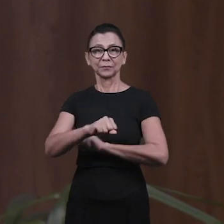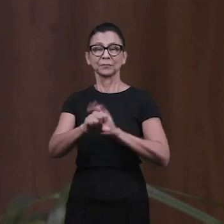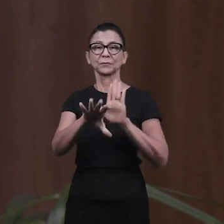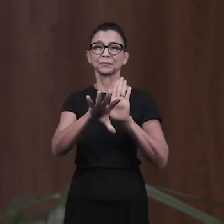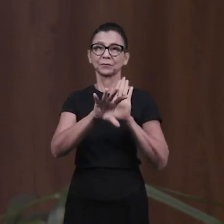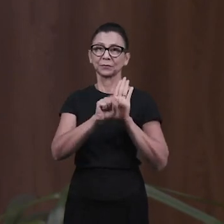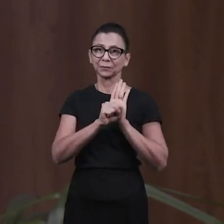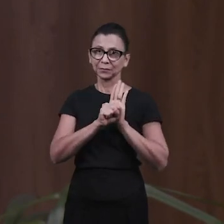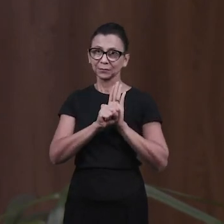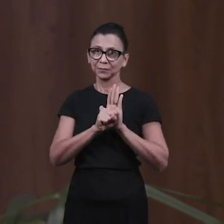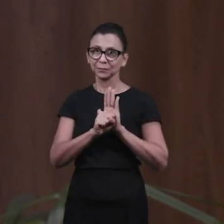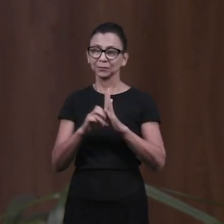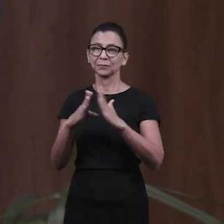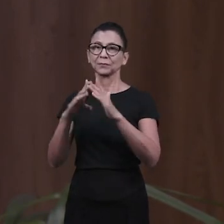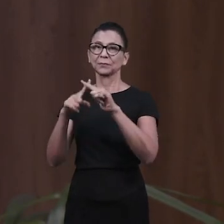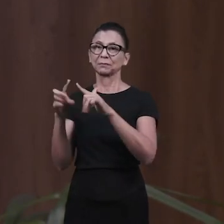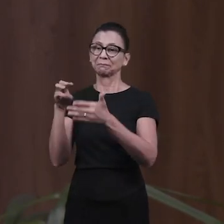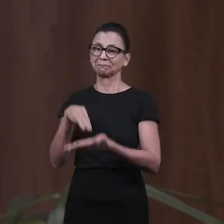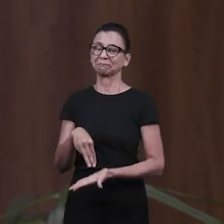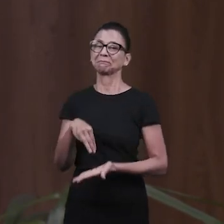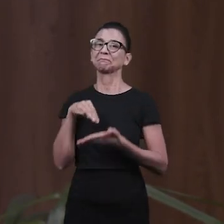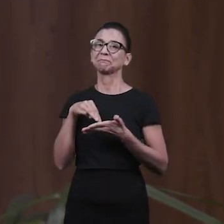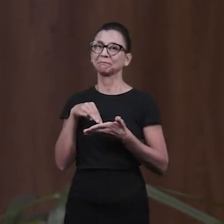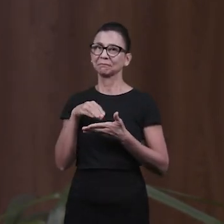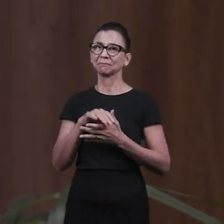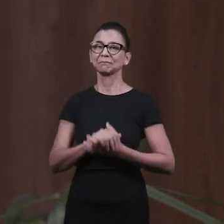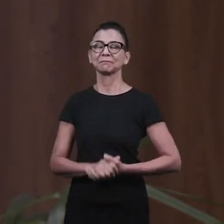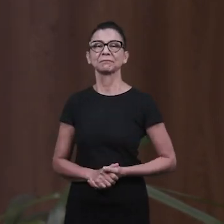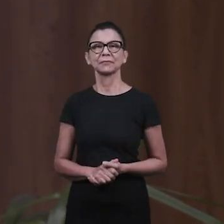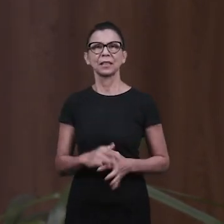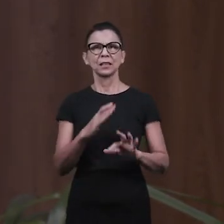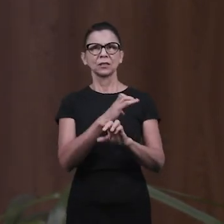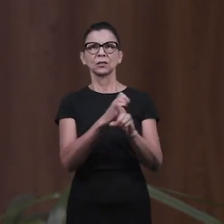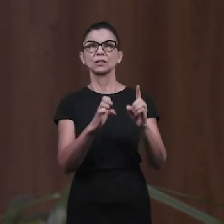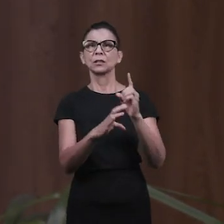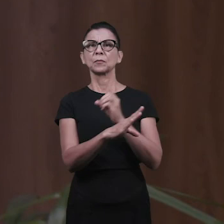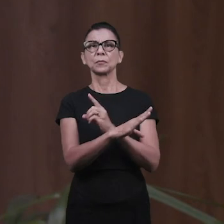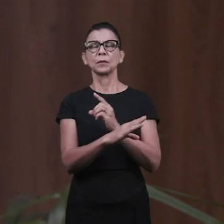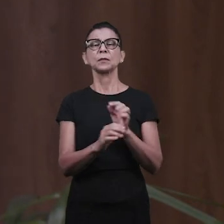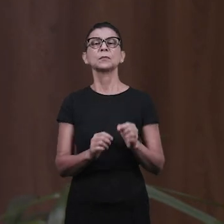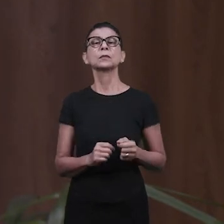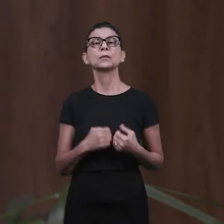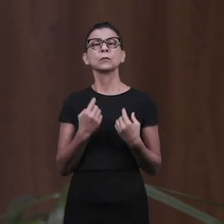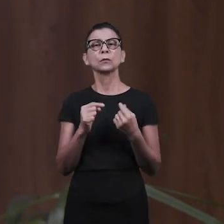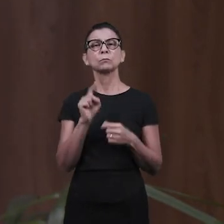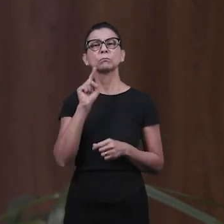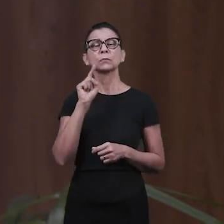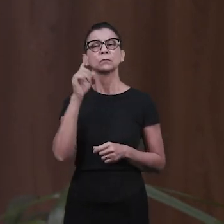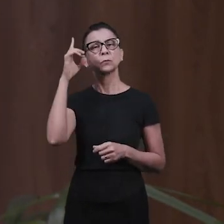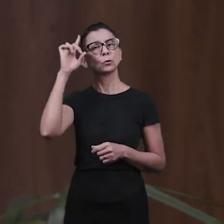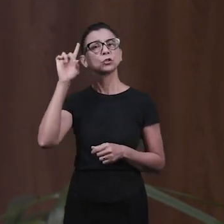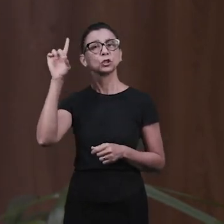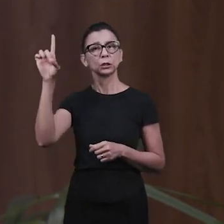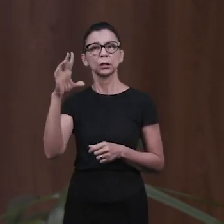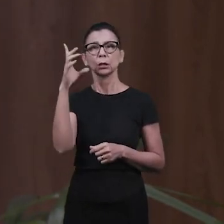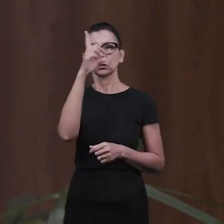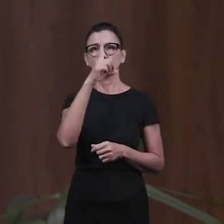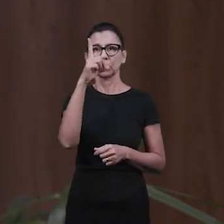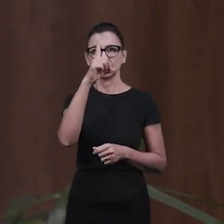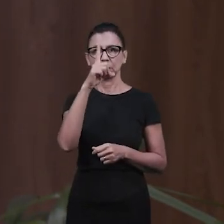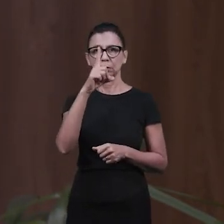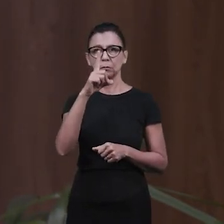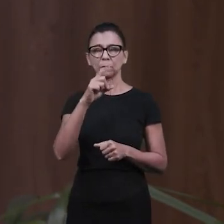chrétienne Maranatha. L'école biblique dominicale se passe tous les dimanches à 10h du